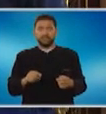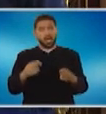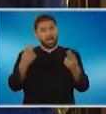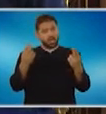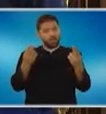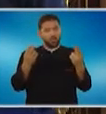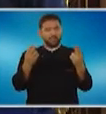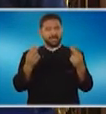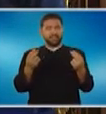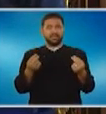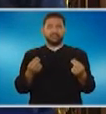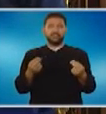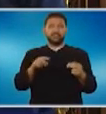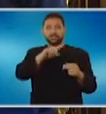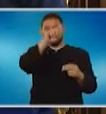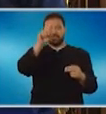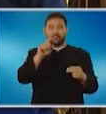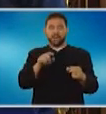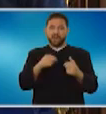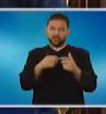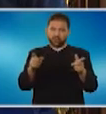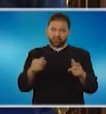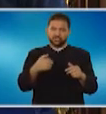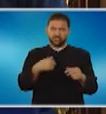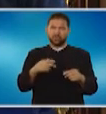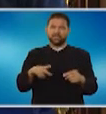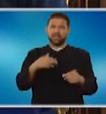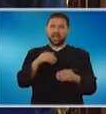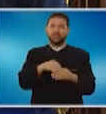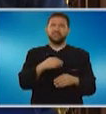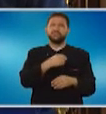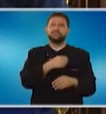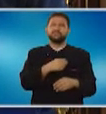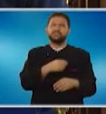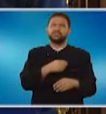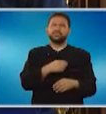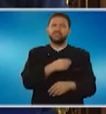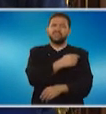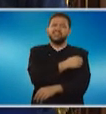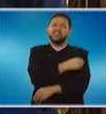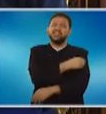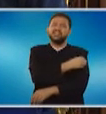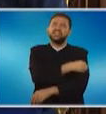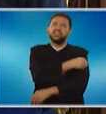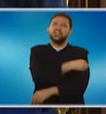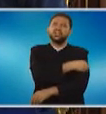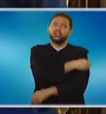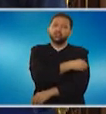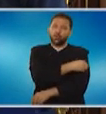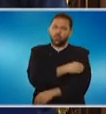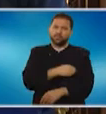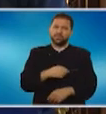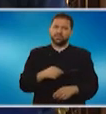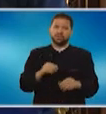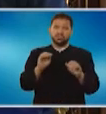Foarte interesantă și bună întrebarea. Prin liceu fiind, am cerut părerea și până la urmă am ajuns